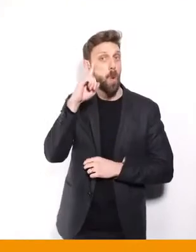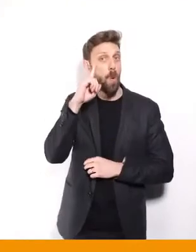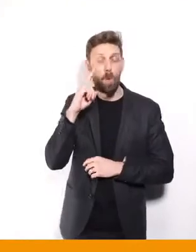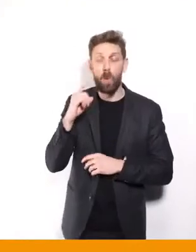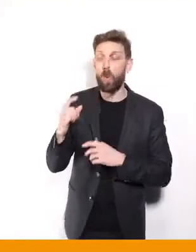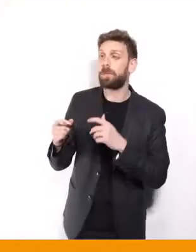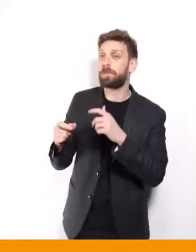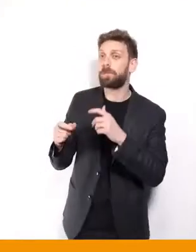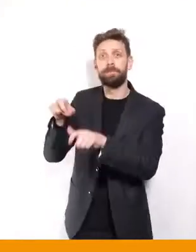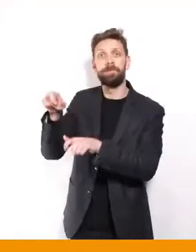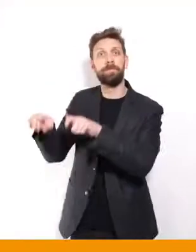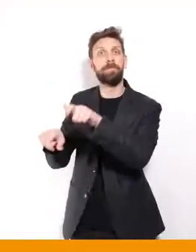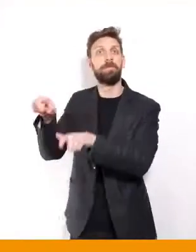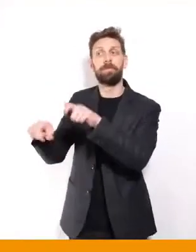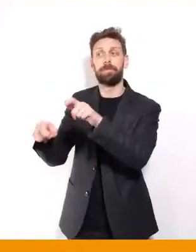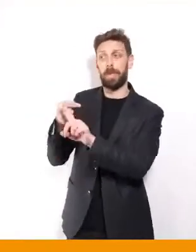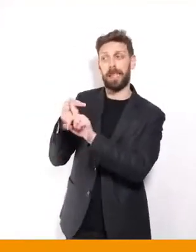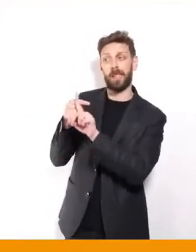sont au cœur